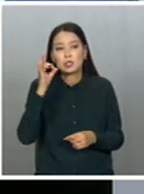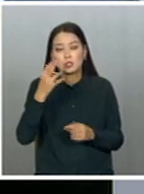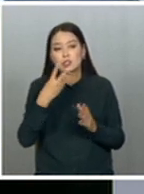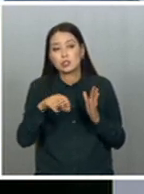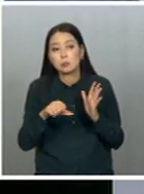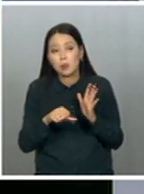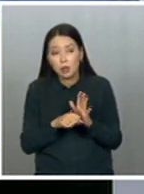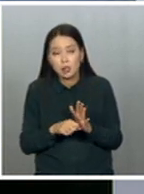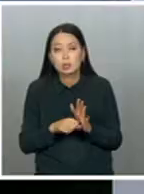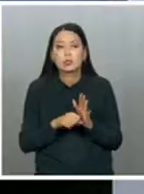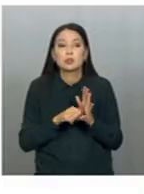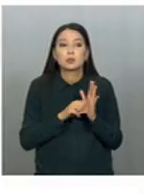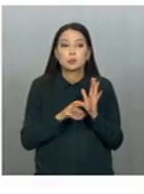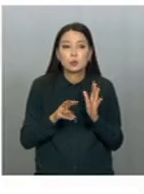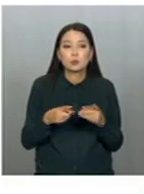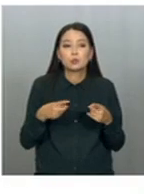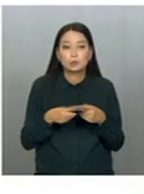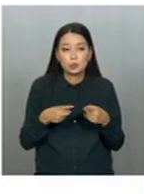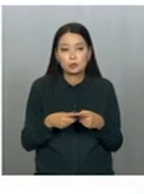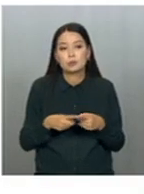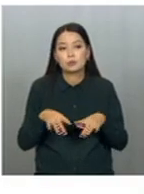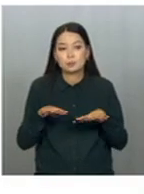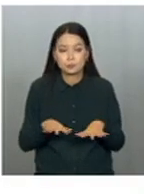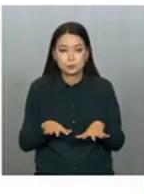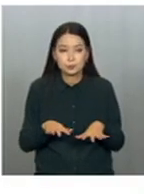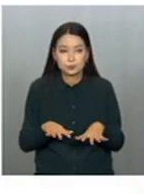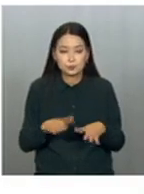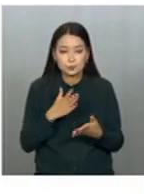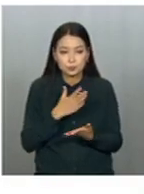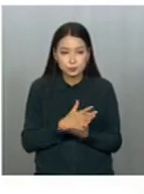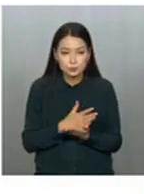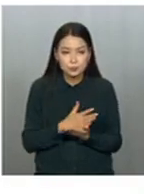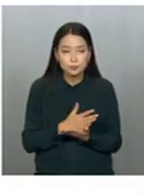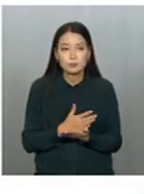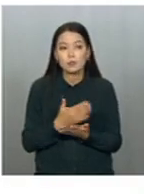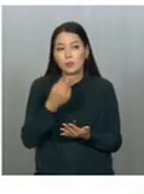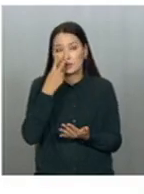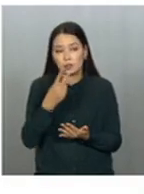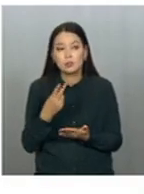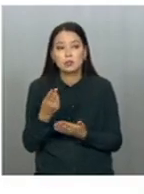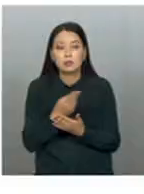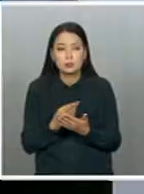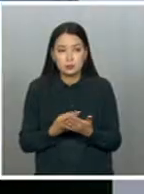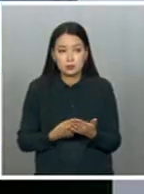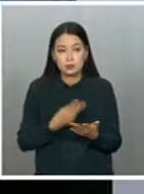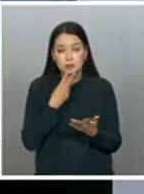26 минут бұрыш жасай орналасқан. Бұл алдарыңыздағы суретте бейнеленген.